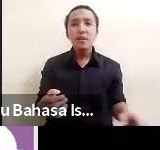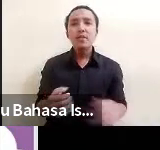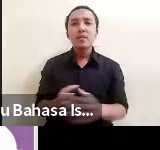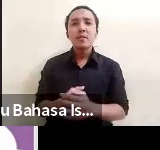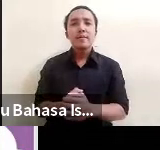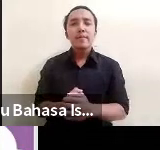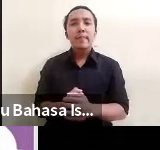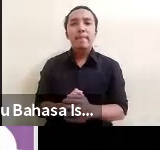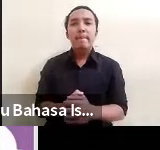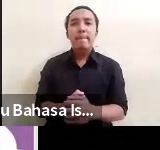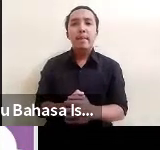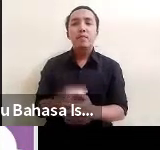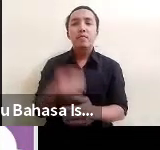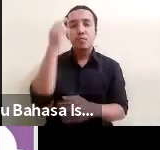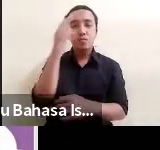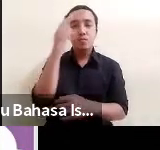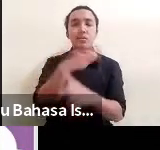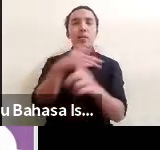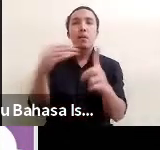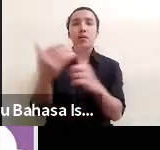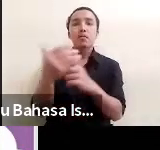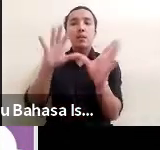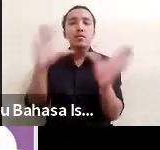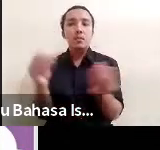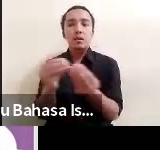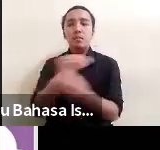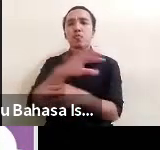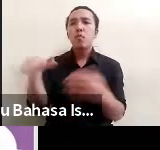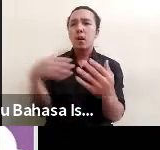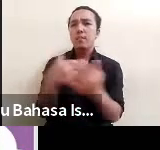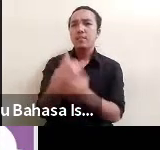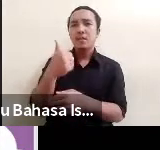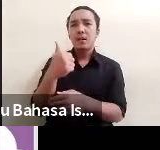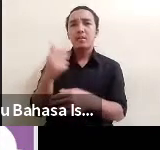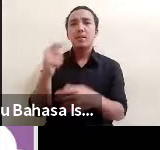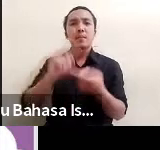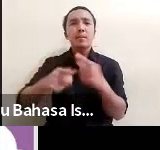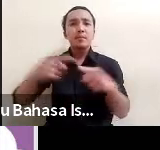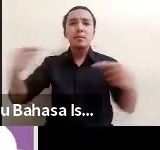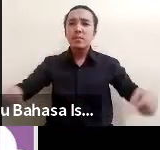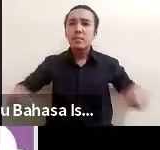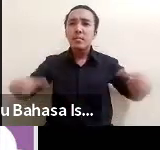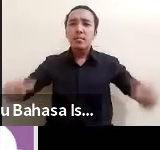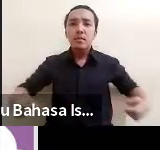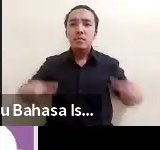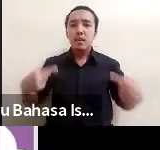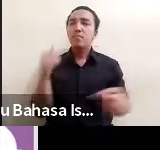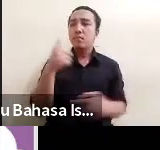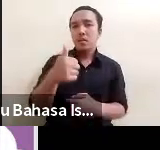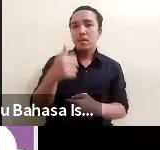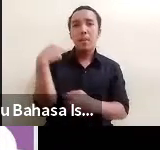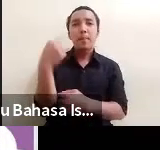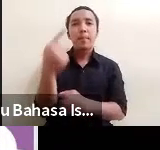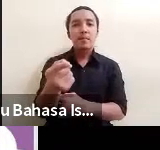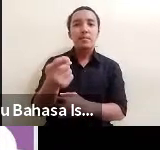masyarakat. Inklusi, jadi semua bisa. Teman-teman difabel pakai kursi roda ya sampai ke tengah itu bisa. Jadi itu salah